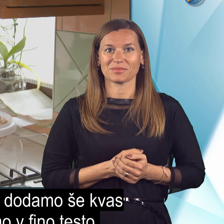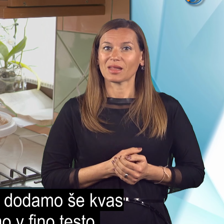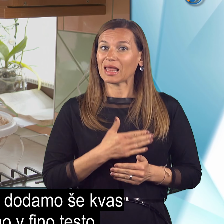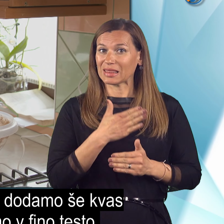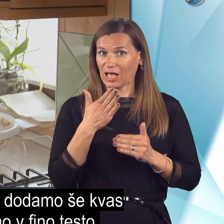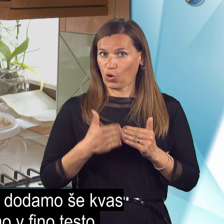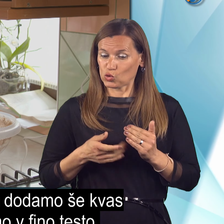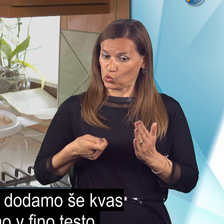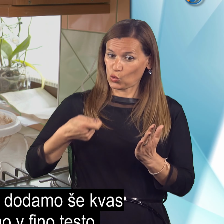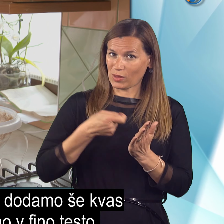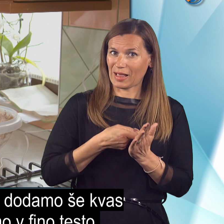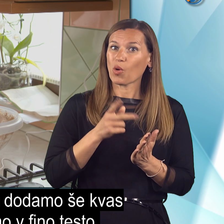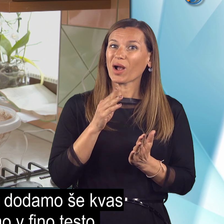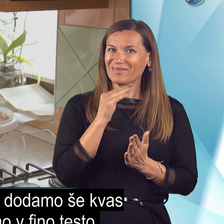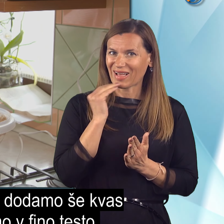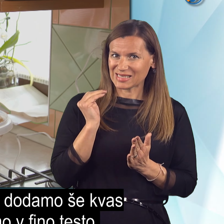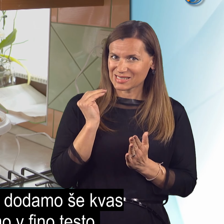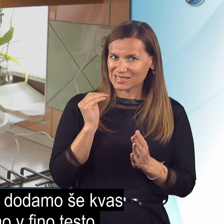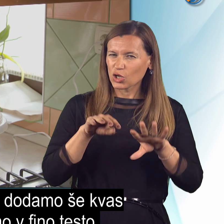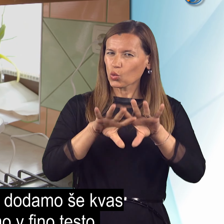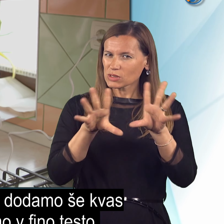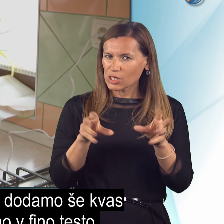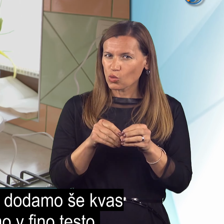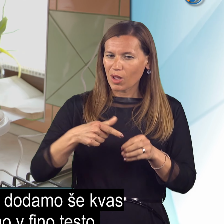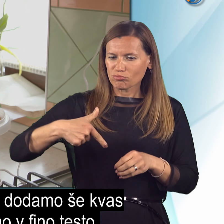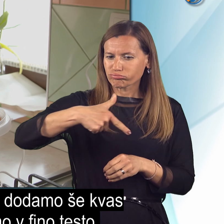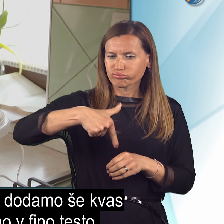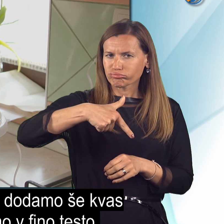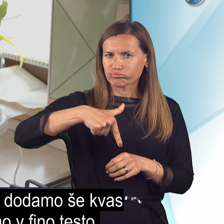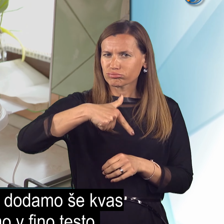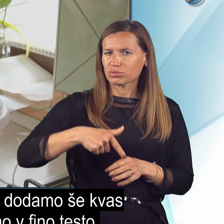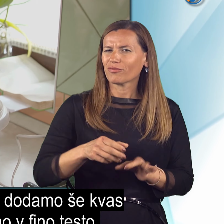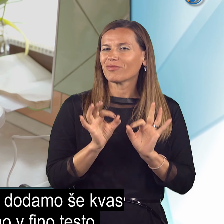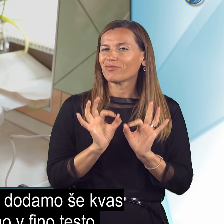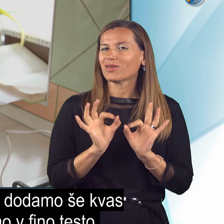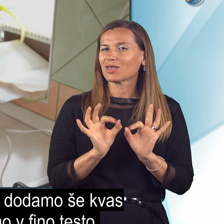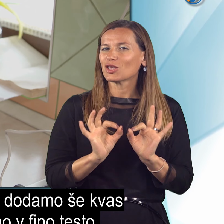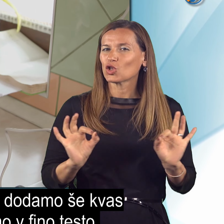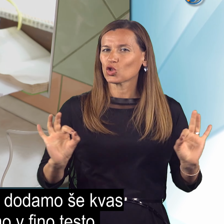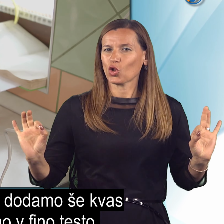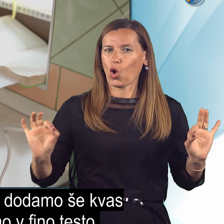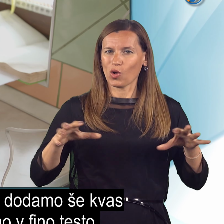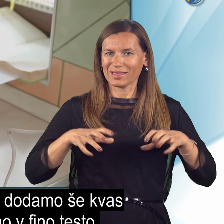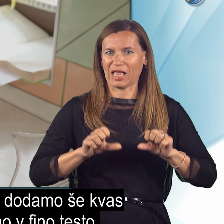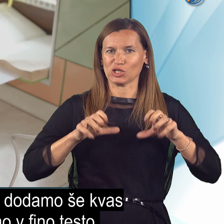Na koncu damo še kvas in vse skupaj zmiksamo v fino testo.